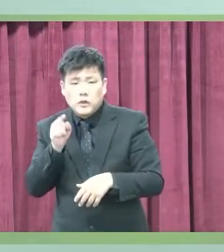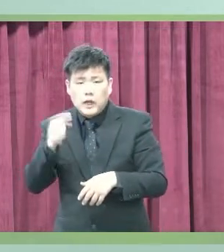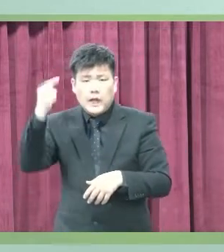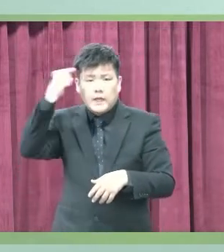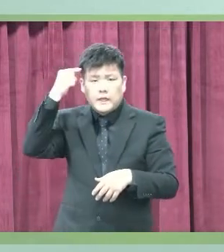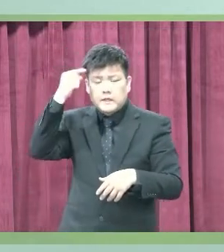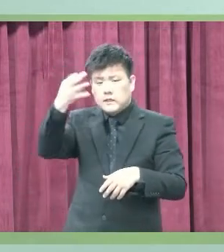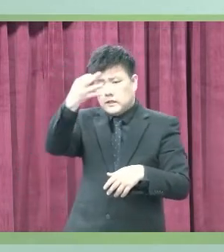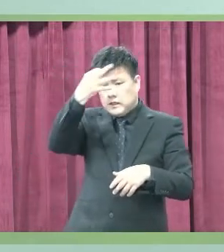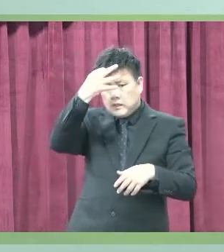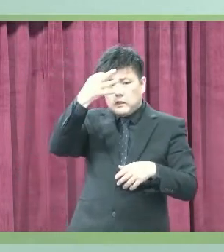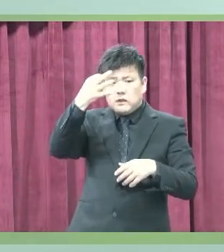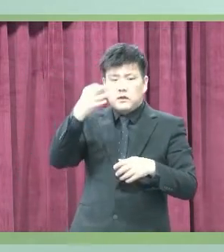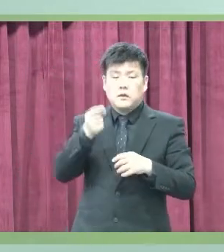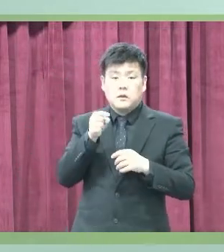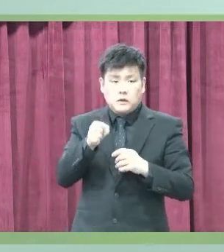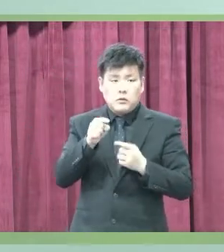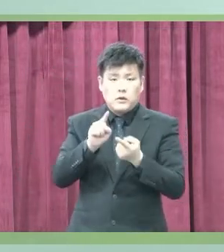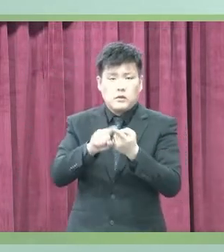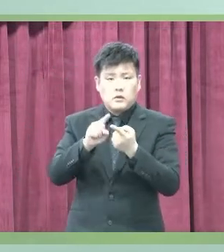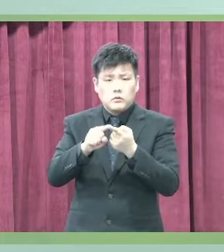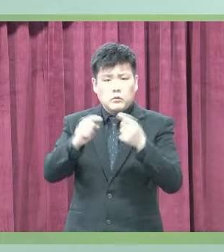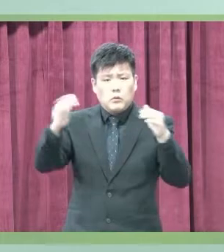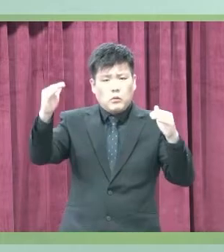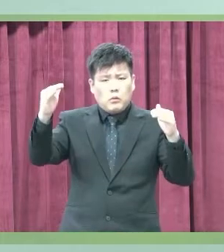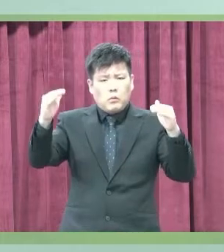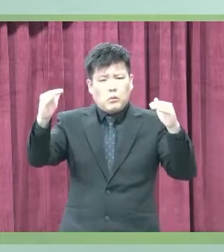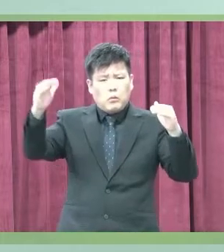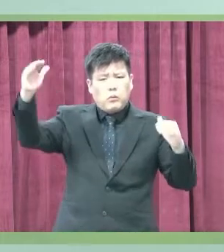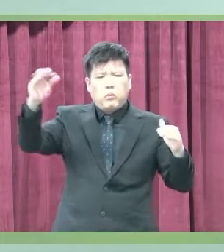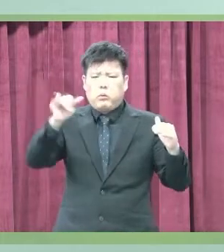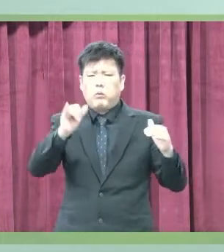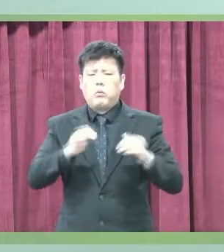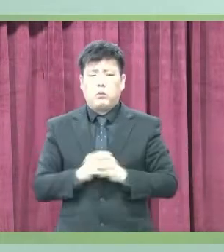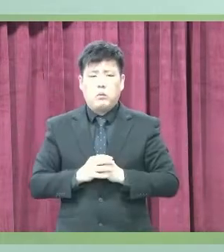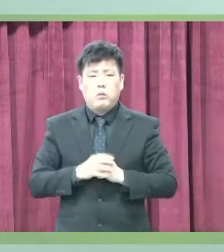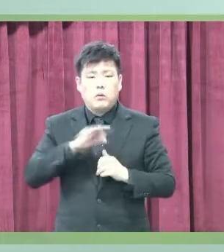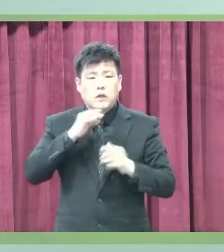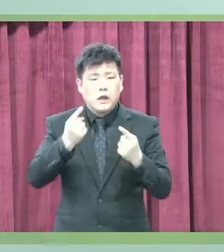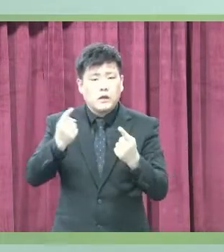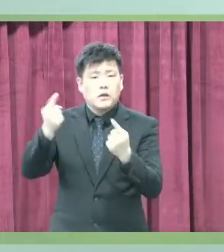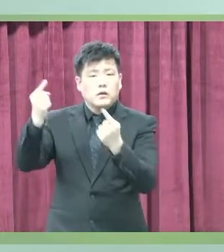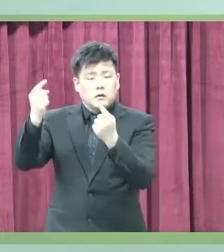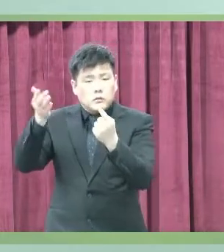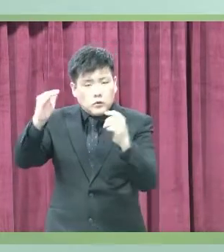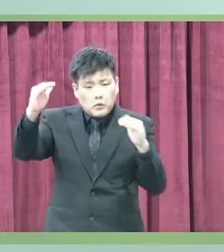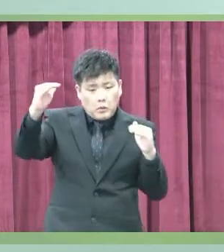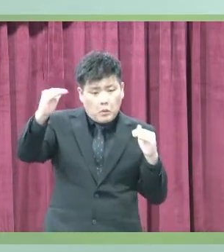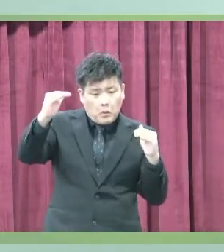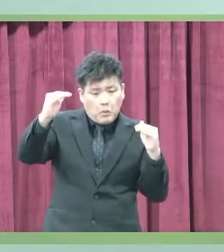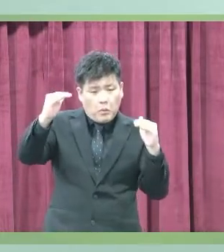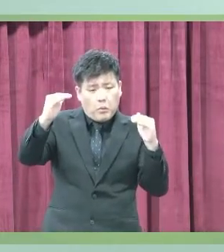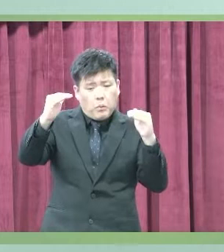저하 의심이 점점 증가하는데 그래도 그 격차를 보면 연령이 증가할수록 감소하고 있음이 보이고